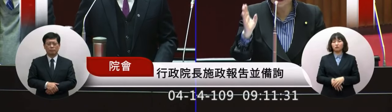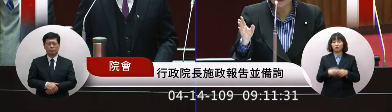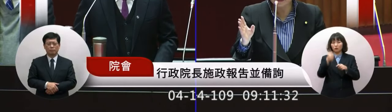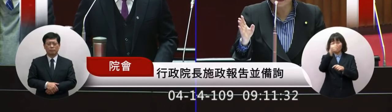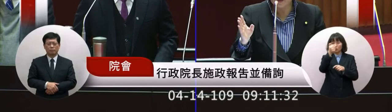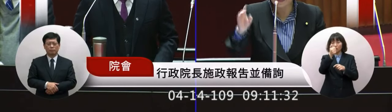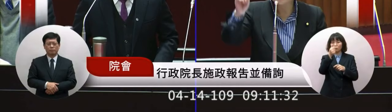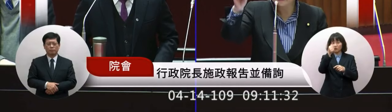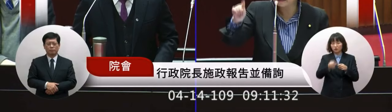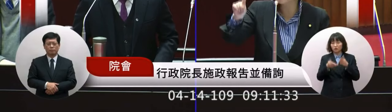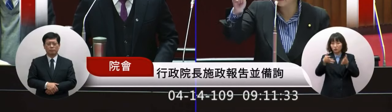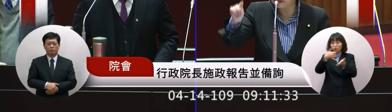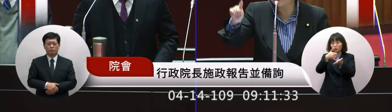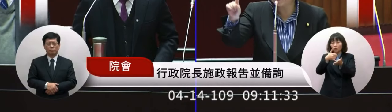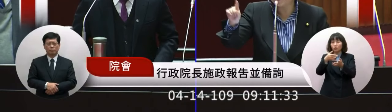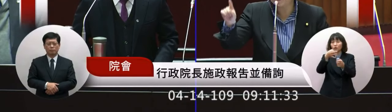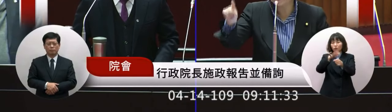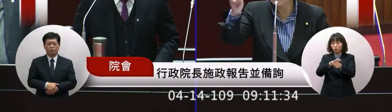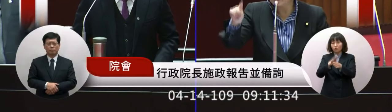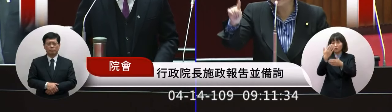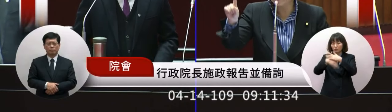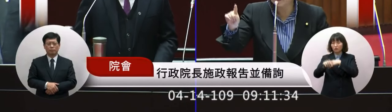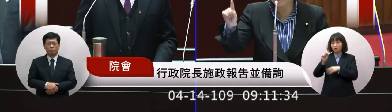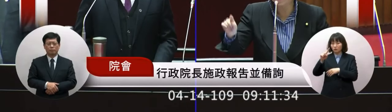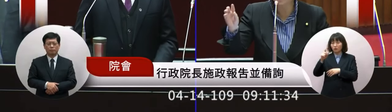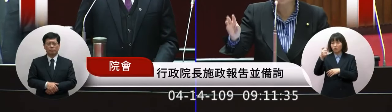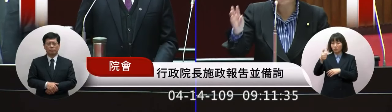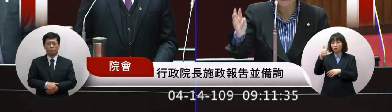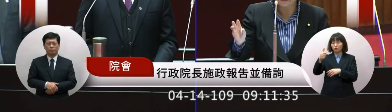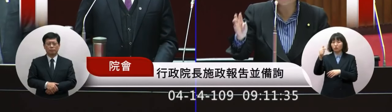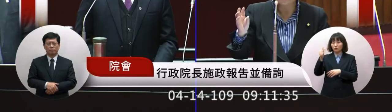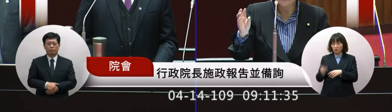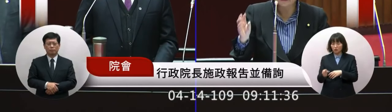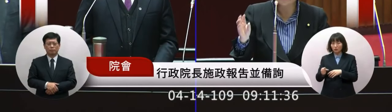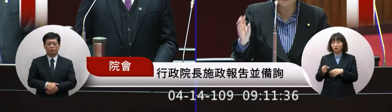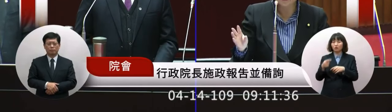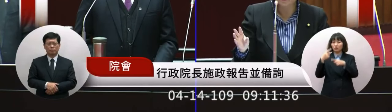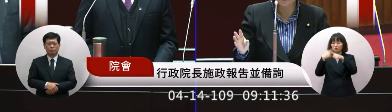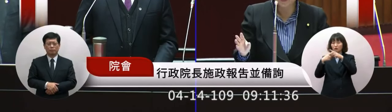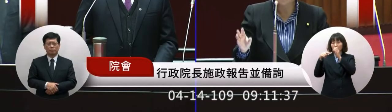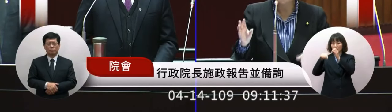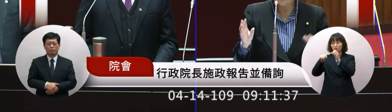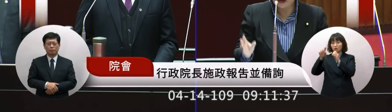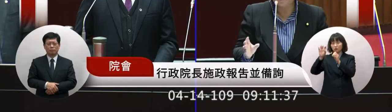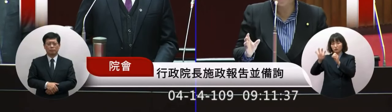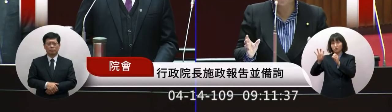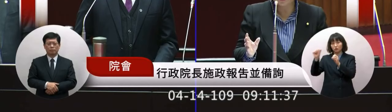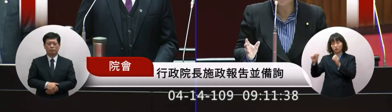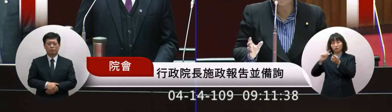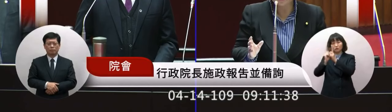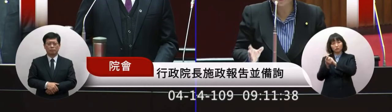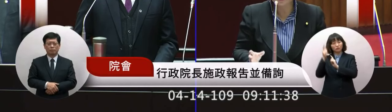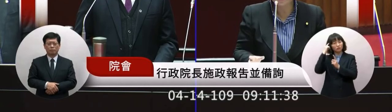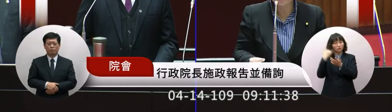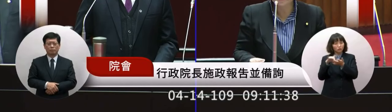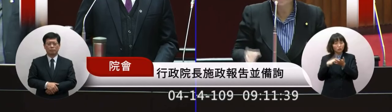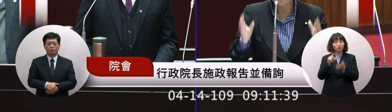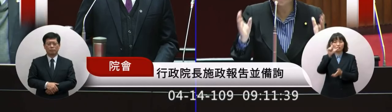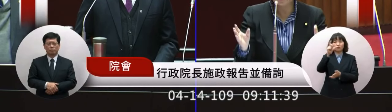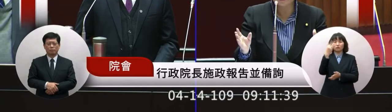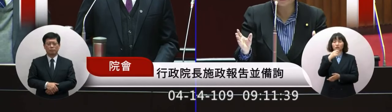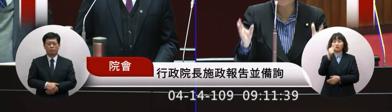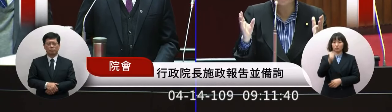50亿在弱势的话，只剩下155亿。155亿如果再乘以0.45的话，也不过是